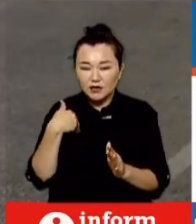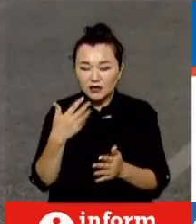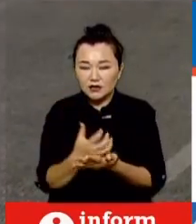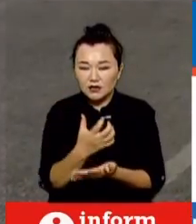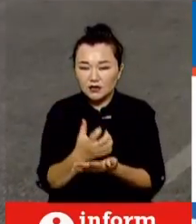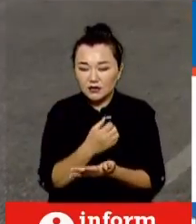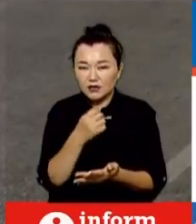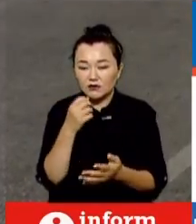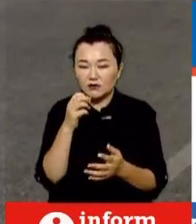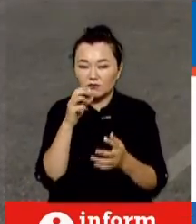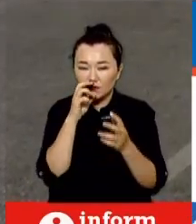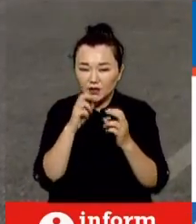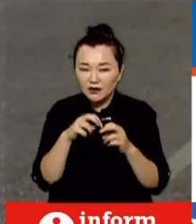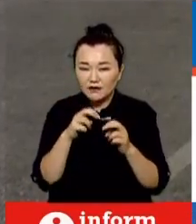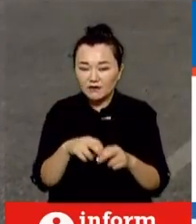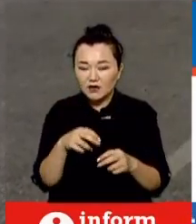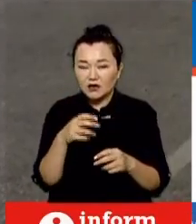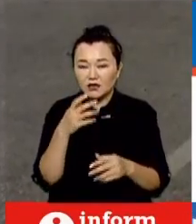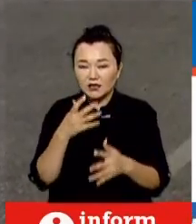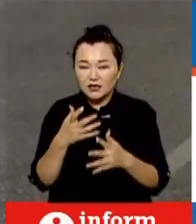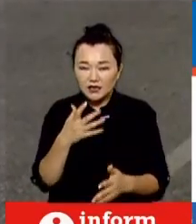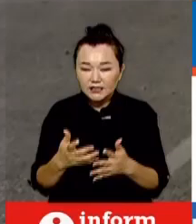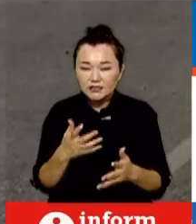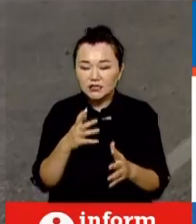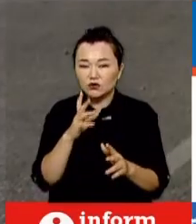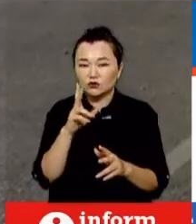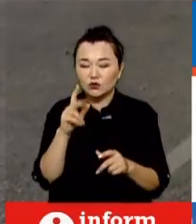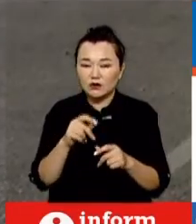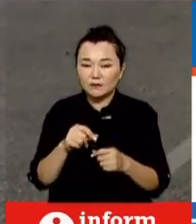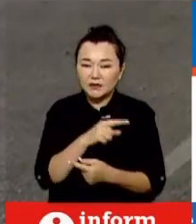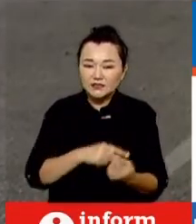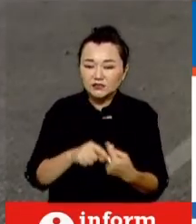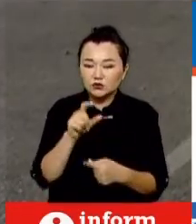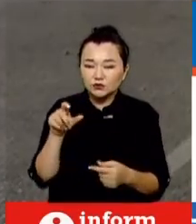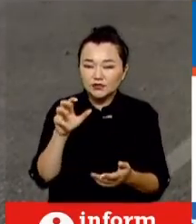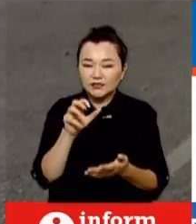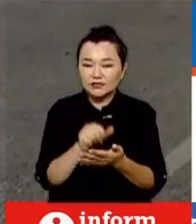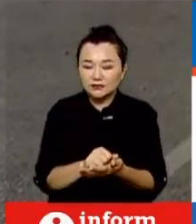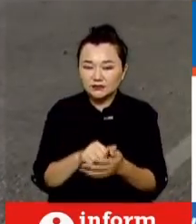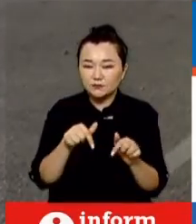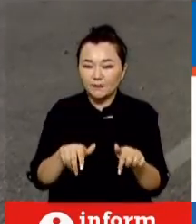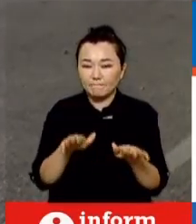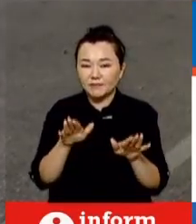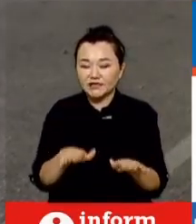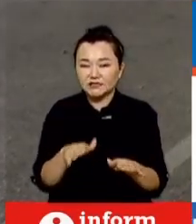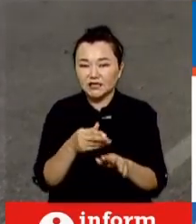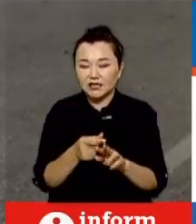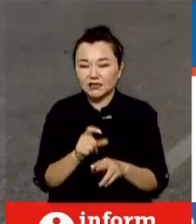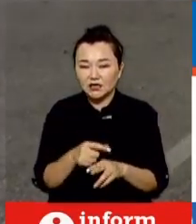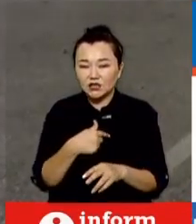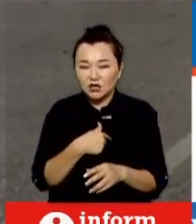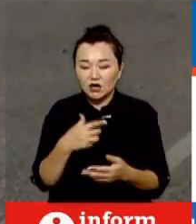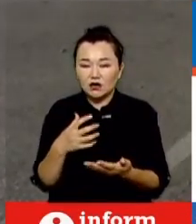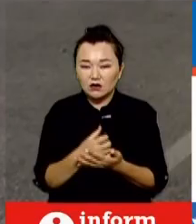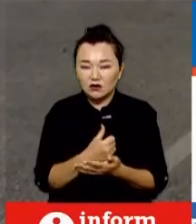жаңа табылып, зерделеніп, егер де бір кәсіпорындар, кәсіпкерлер келіп, соны біз